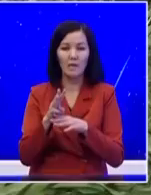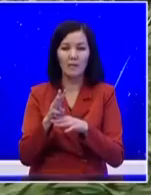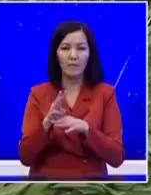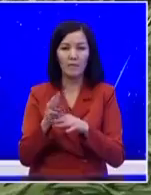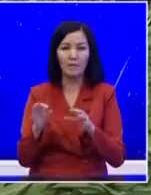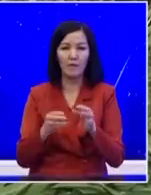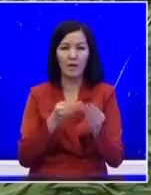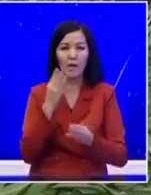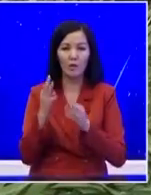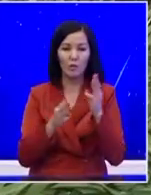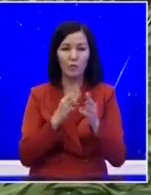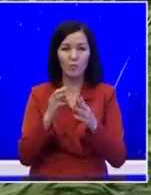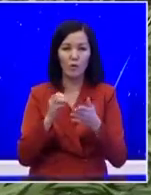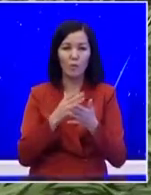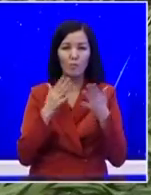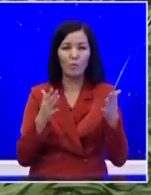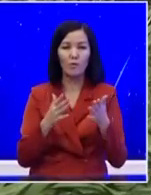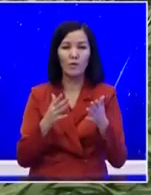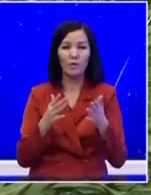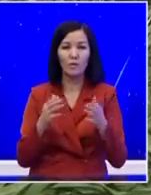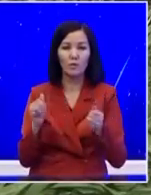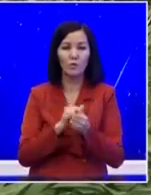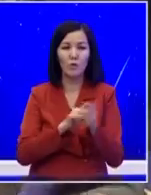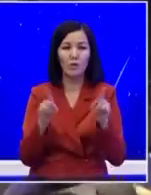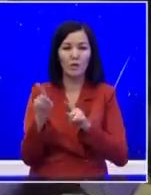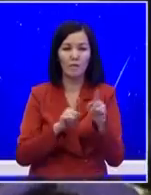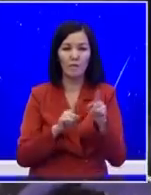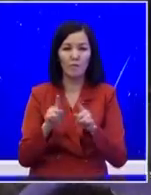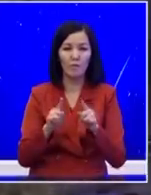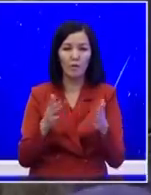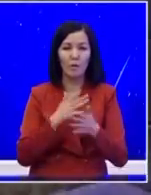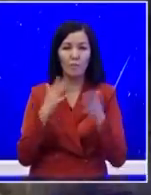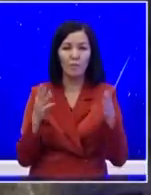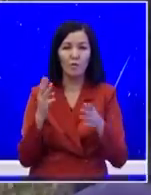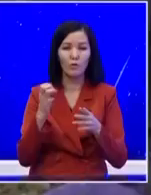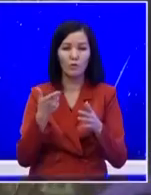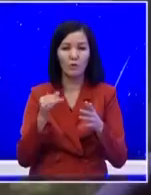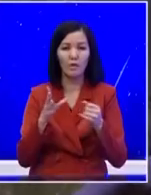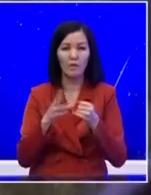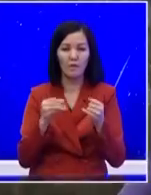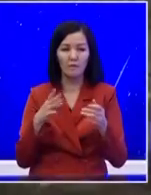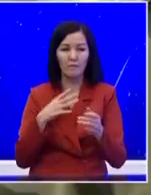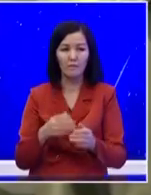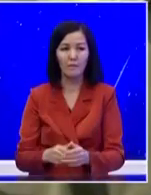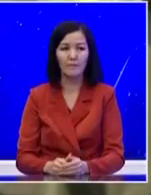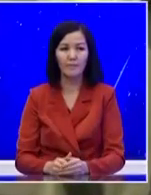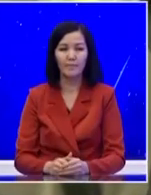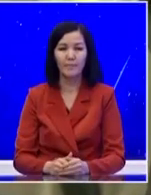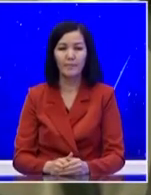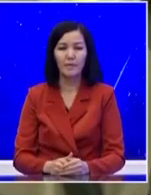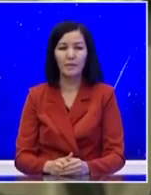огнем зарегистрировано более 4 случаев загорания сухого травостоя на площади более 300 гектаров.